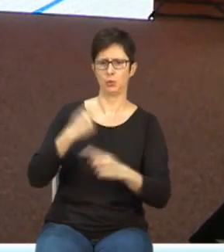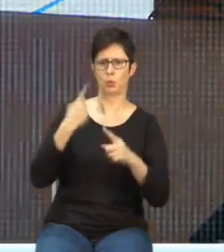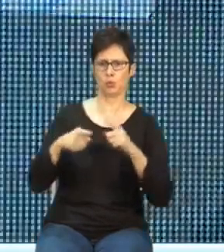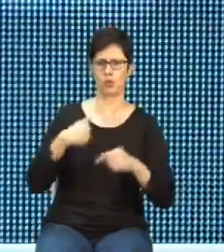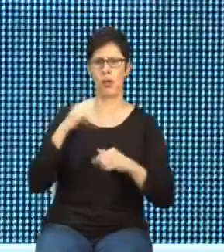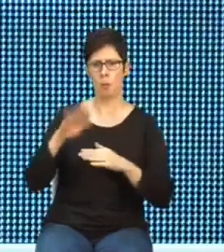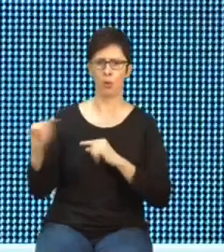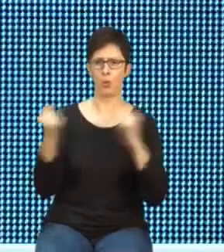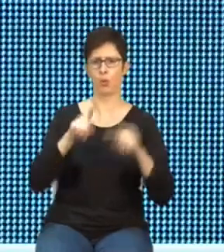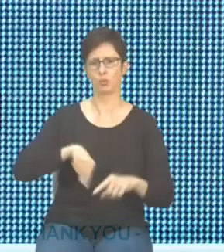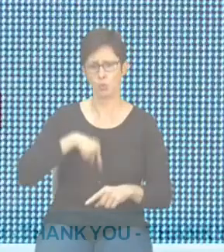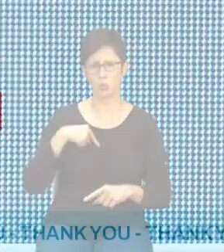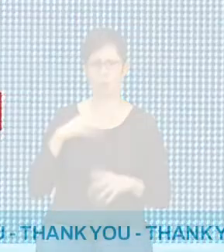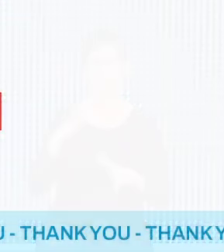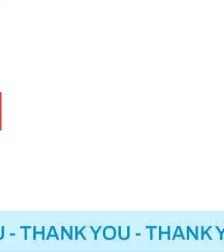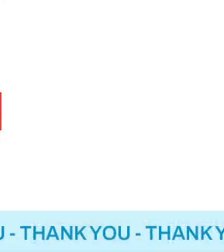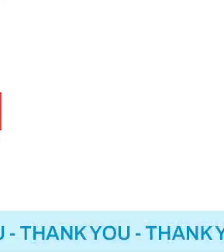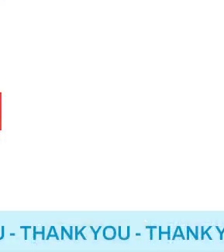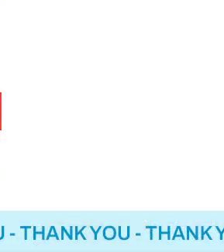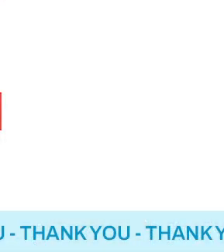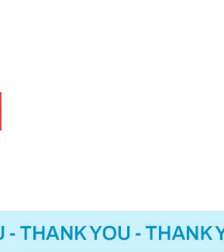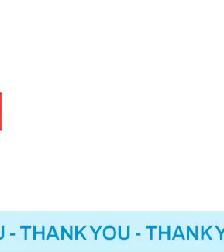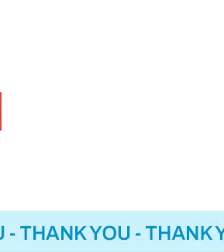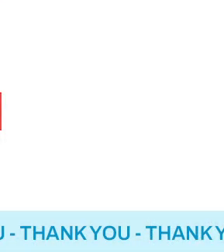długa i bardzo owocna słuchu